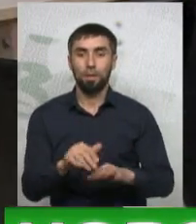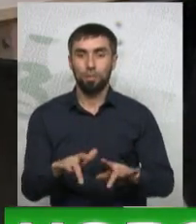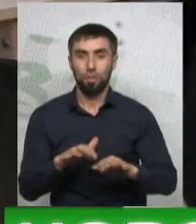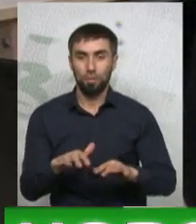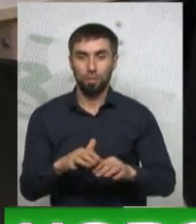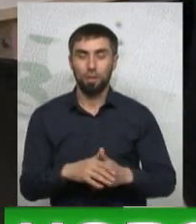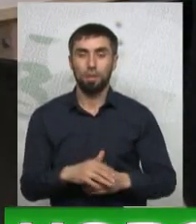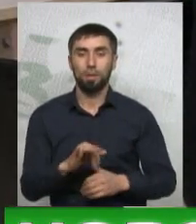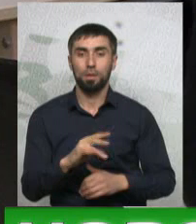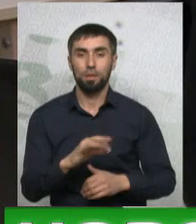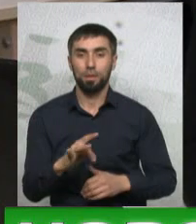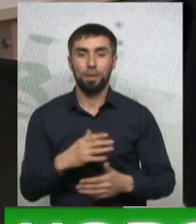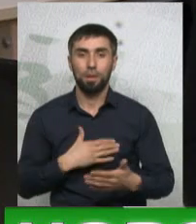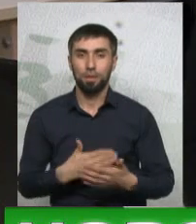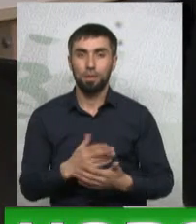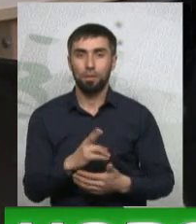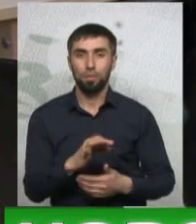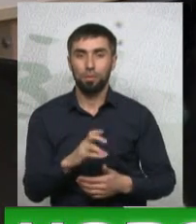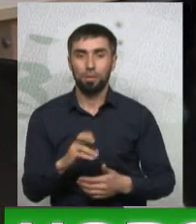на интерактивной доске.